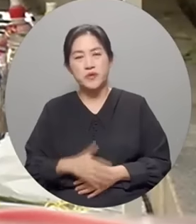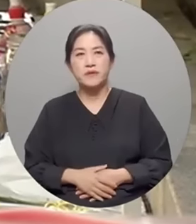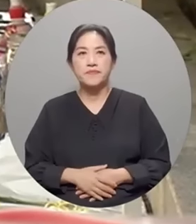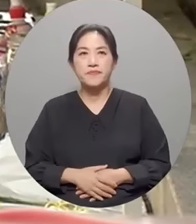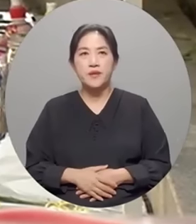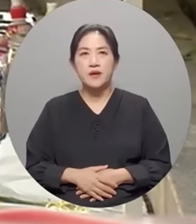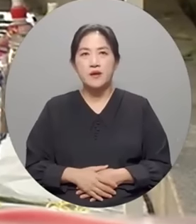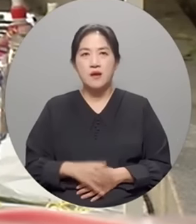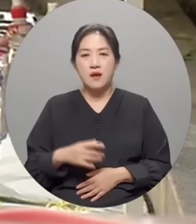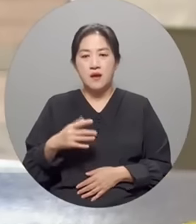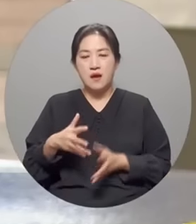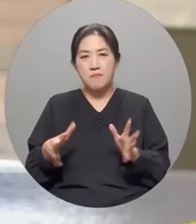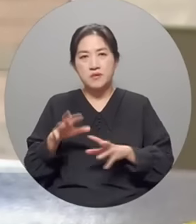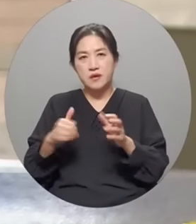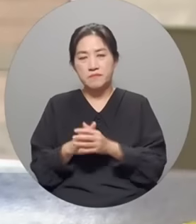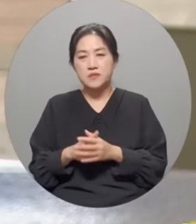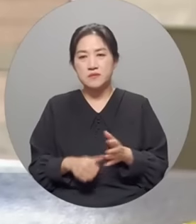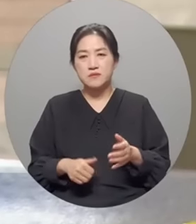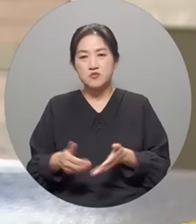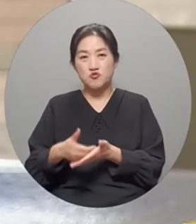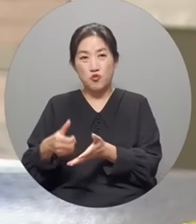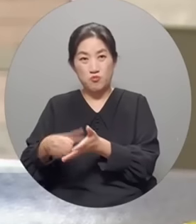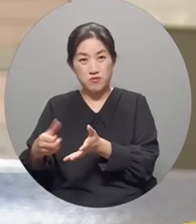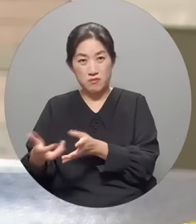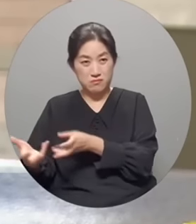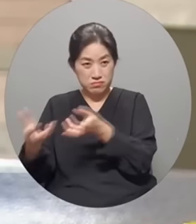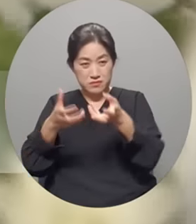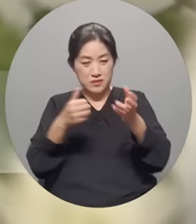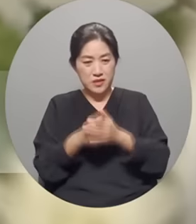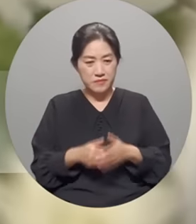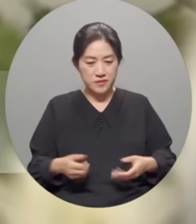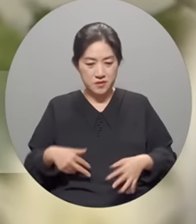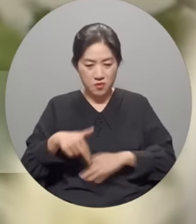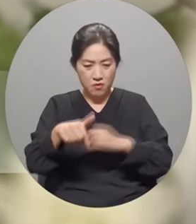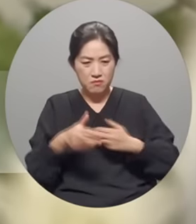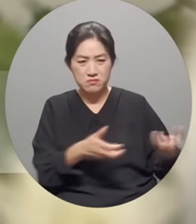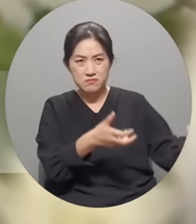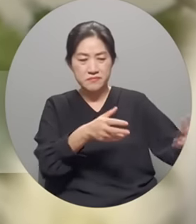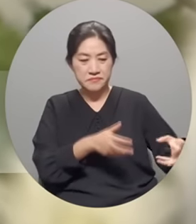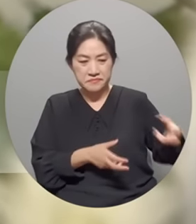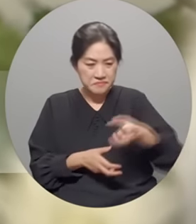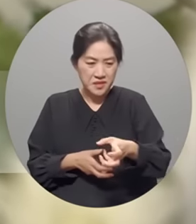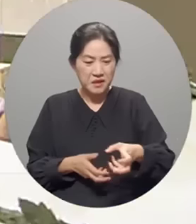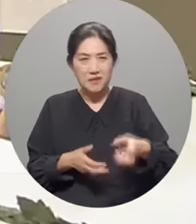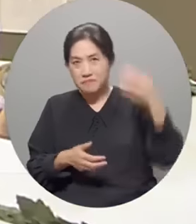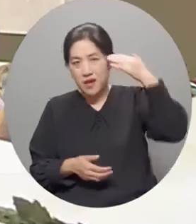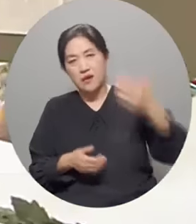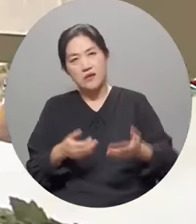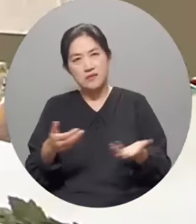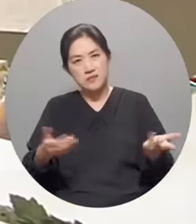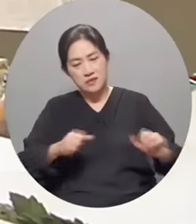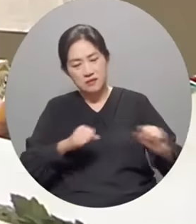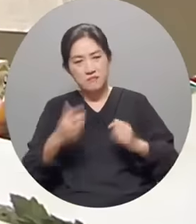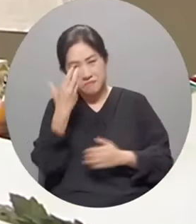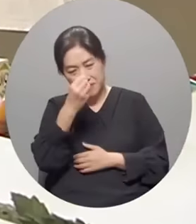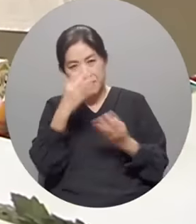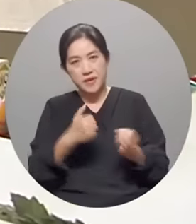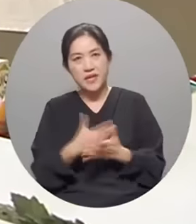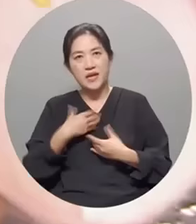아파트 주민들은 예전에도 폐기물 수거 차량이 인도로 올라와 작업을 하는 상황을 자주 봤다고 전했습니다. 안전관리가